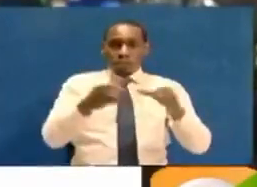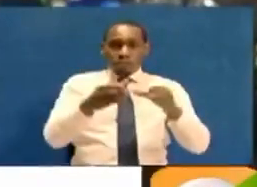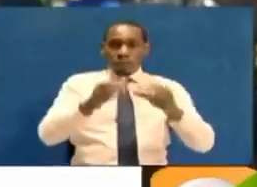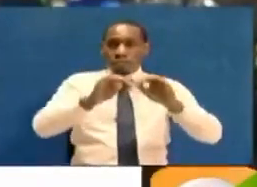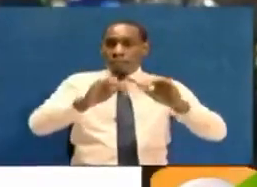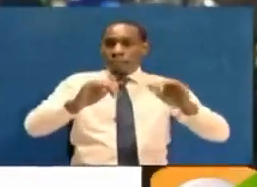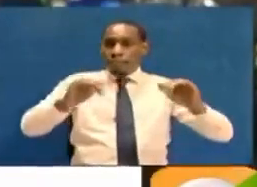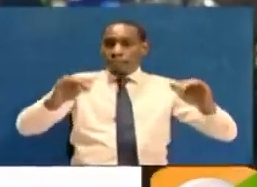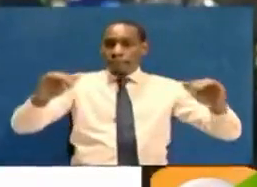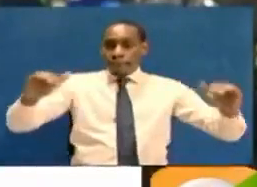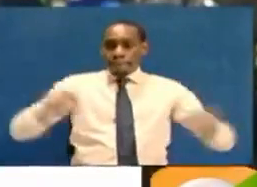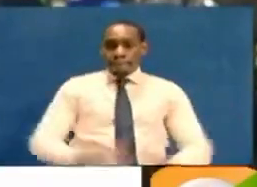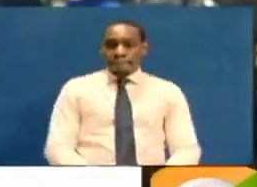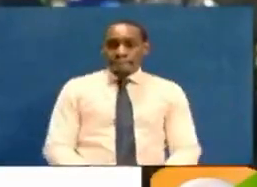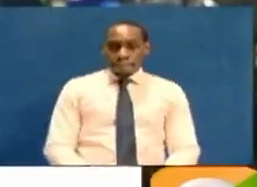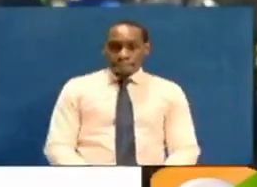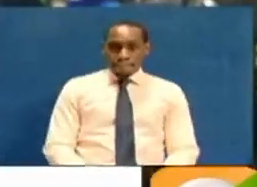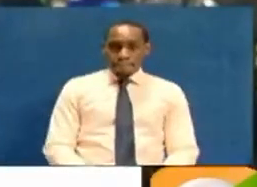imesambaratika.